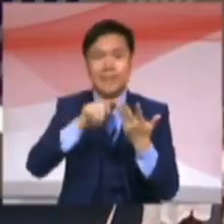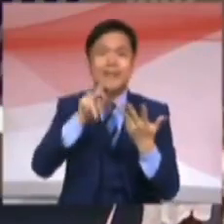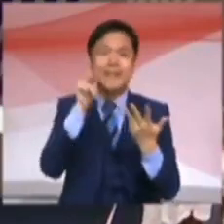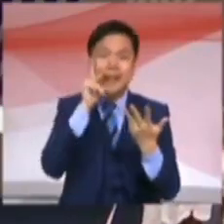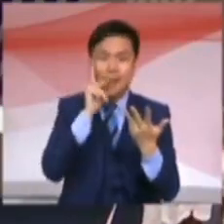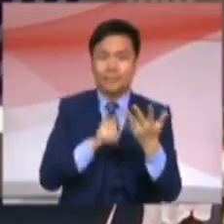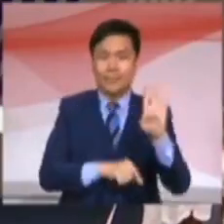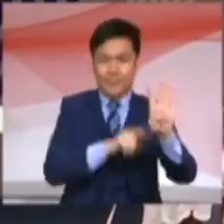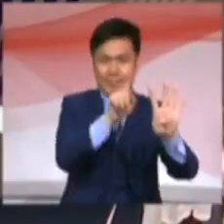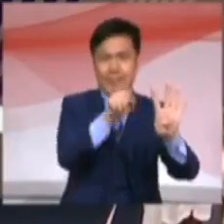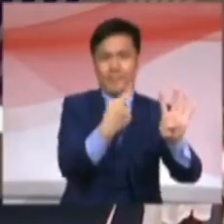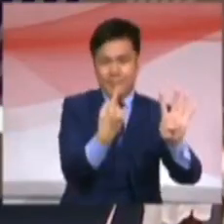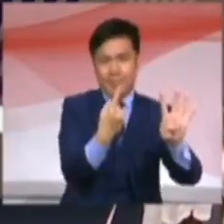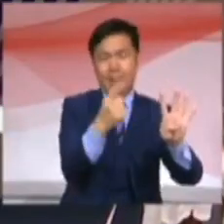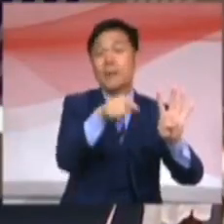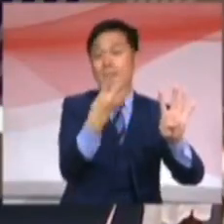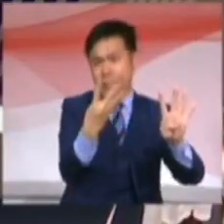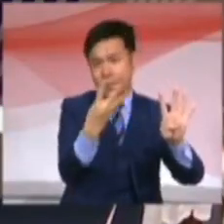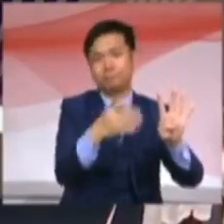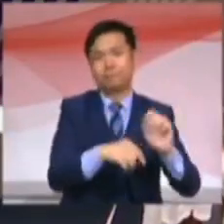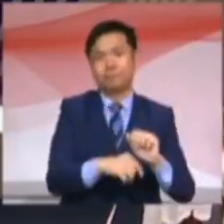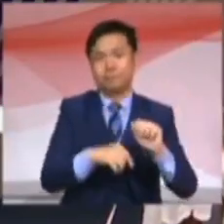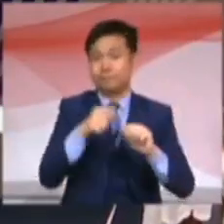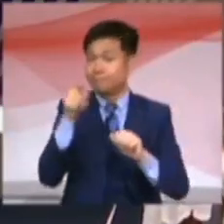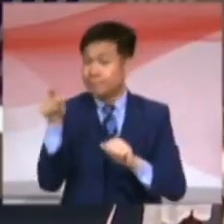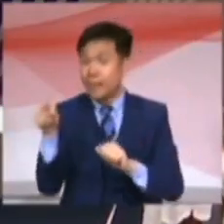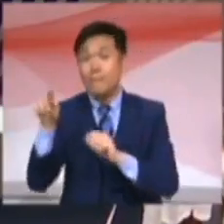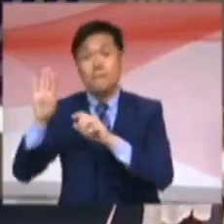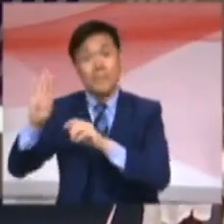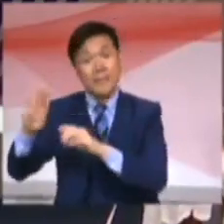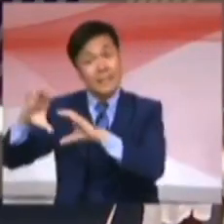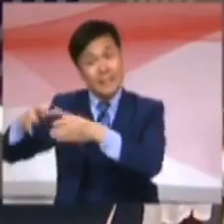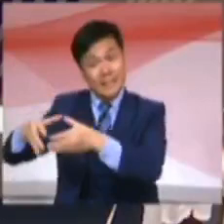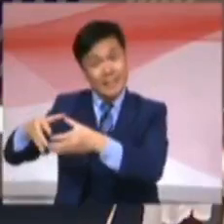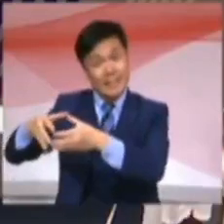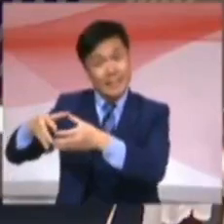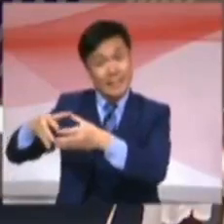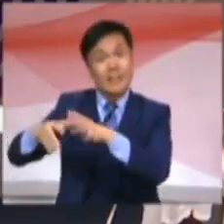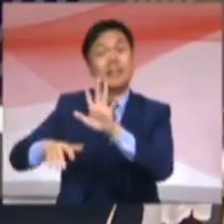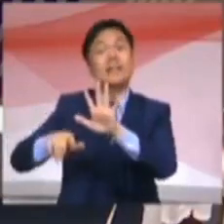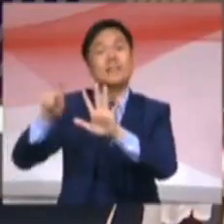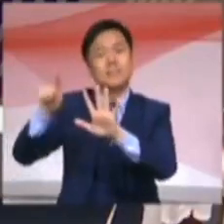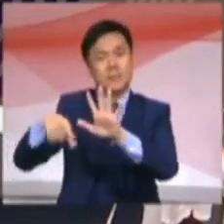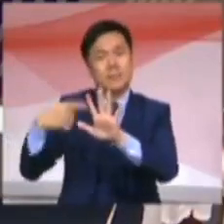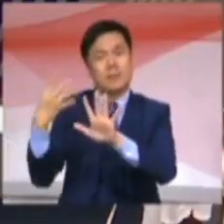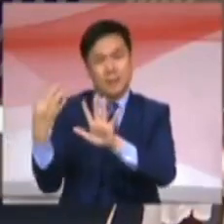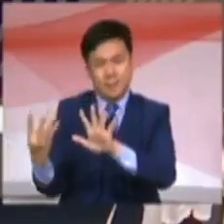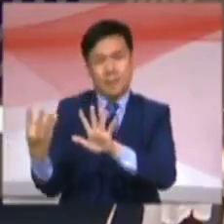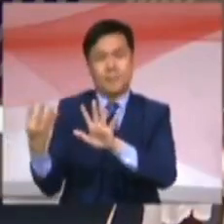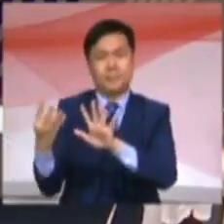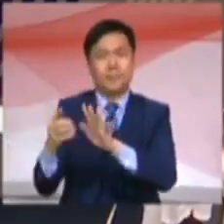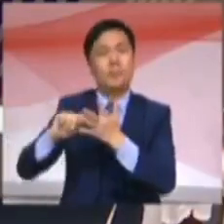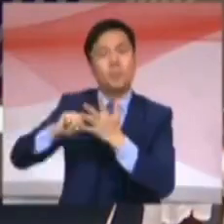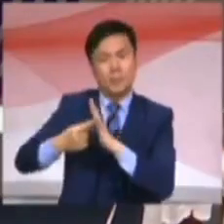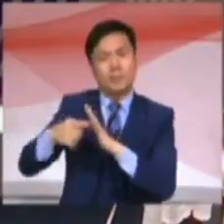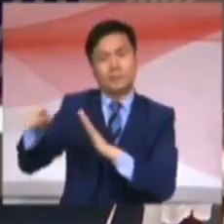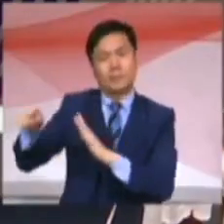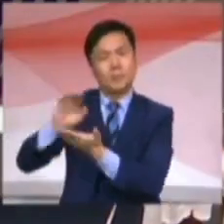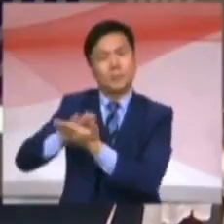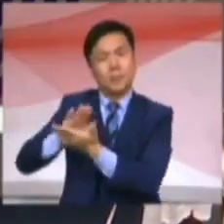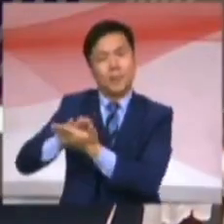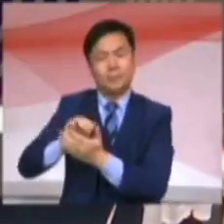Kedah. Manakala untuk kumpulan B, ia akan bermula pada 5 April 2021.